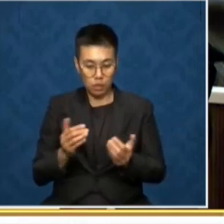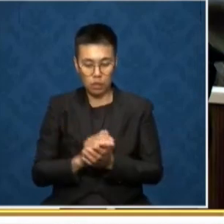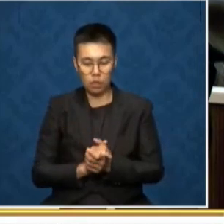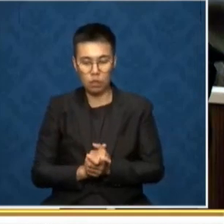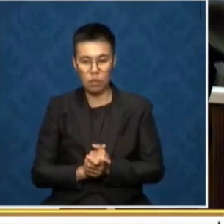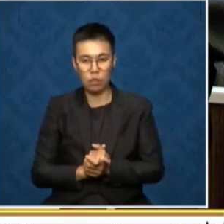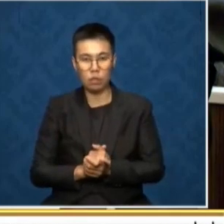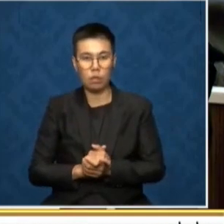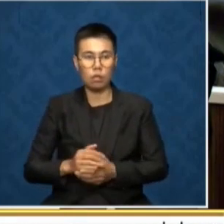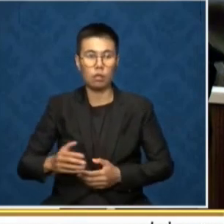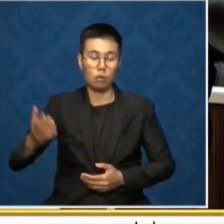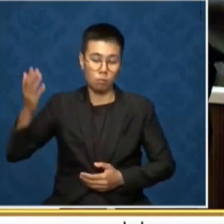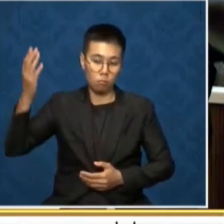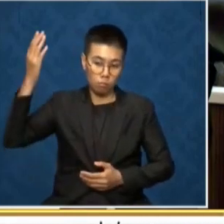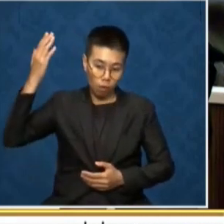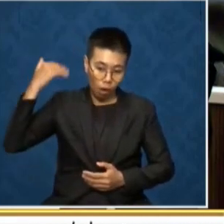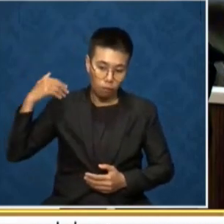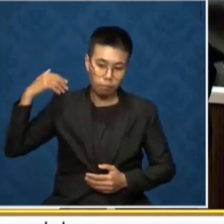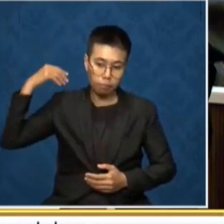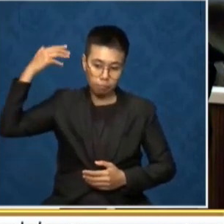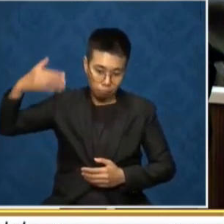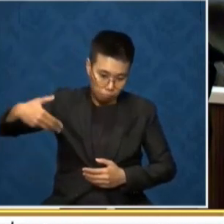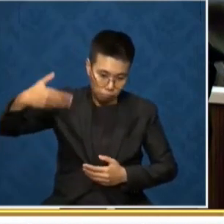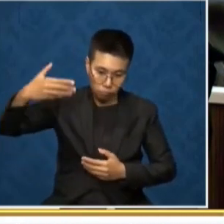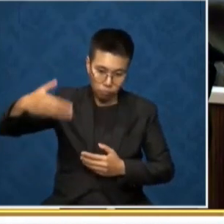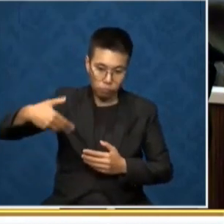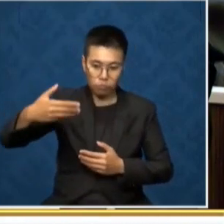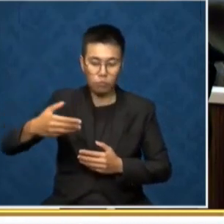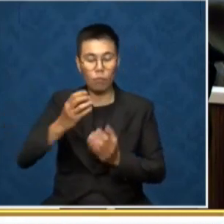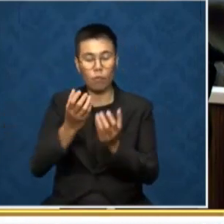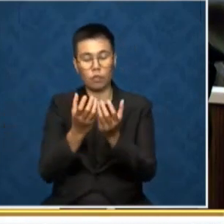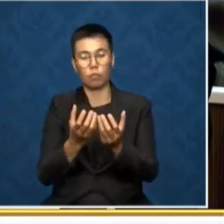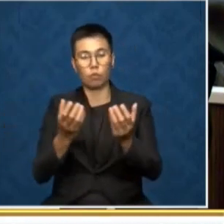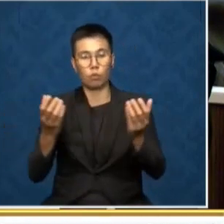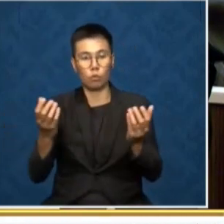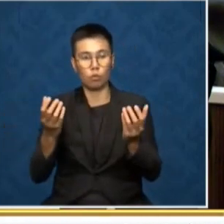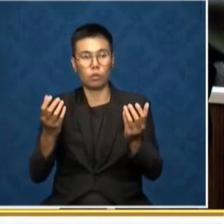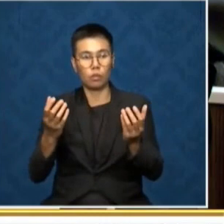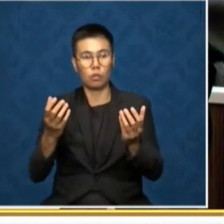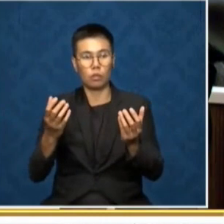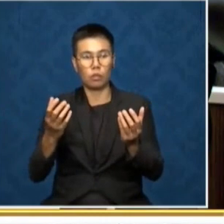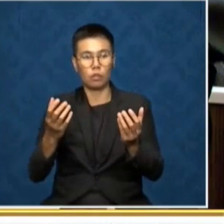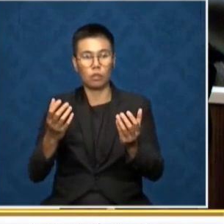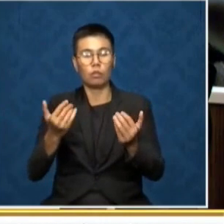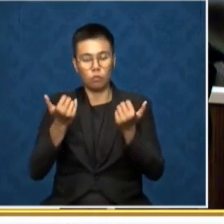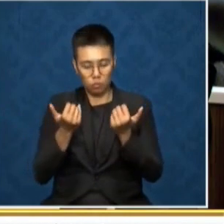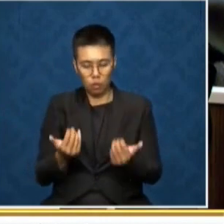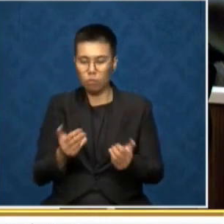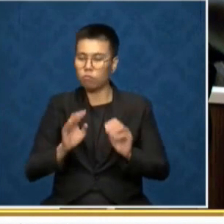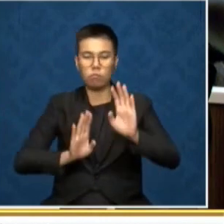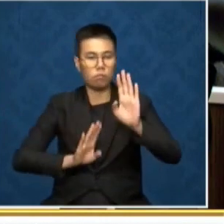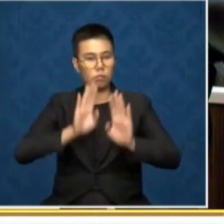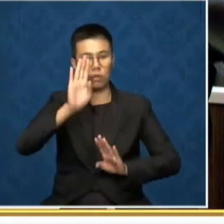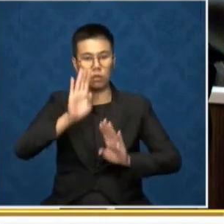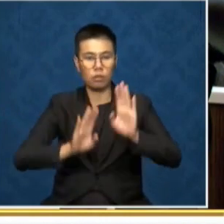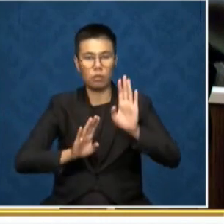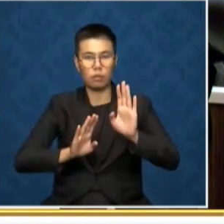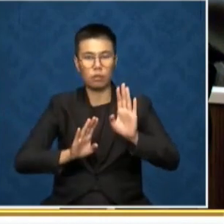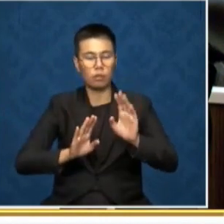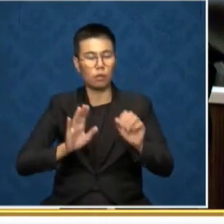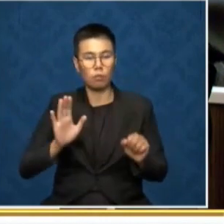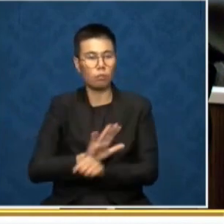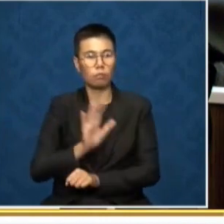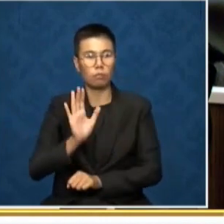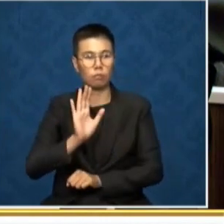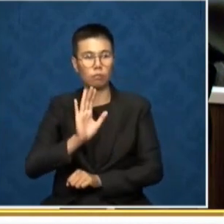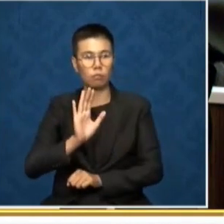แต่ละยุคแต่ละสมัยรัฐธรรมนูญของเรายังไม่มีความเป็นประชาธิปไตยที่มากพ